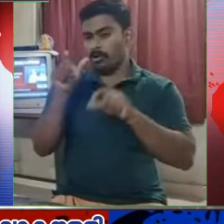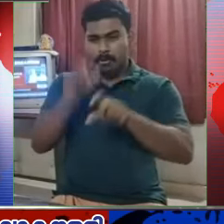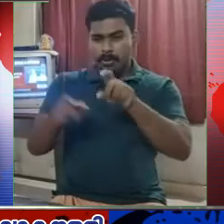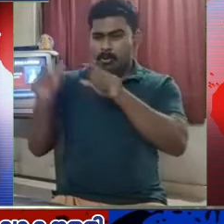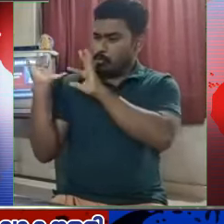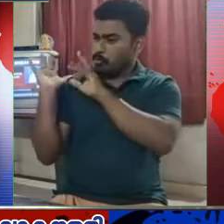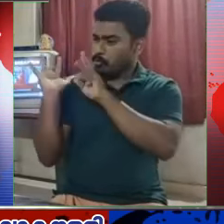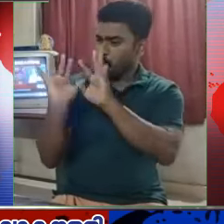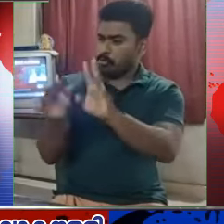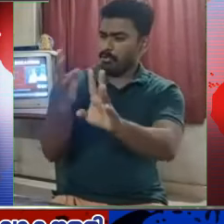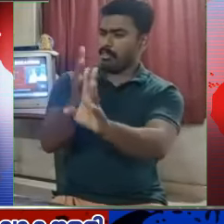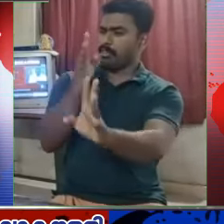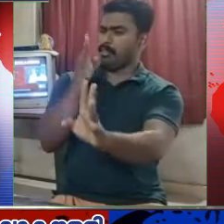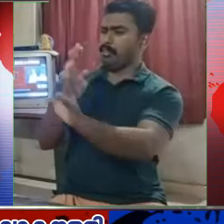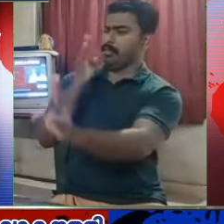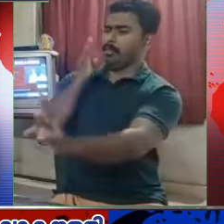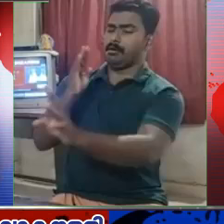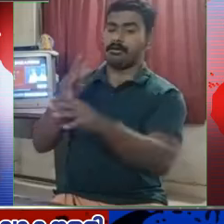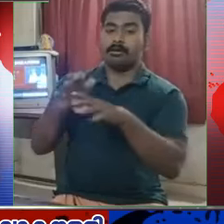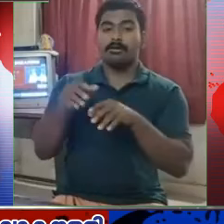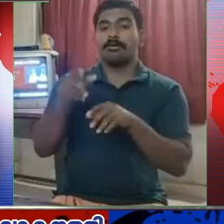അടുത്ത 3 ദിവസങ്ങളിൽ